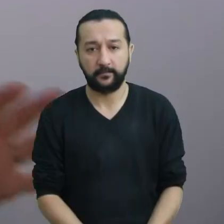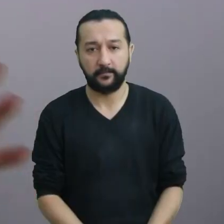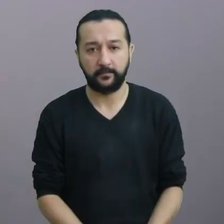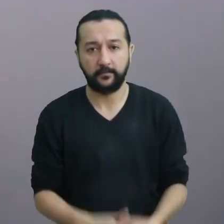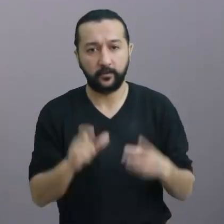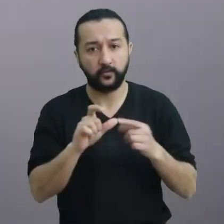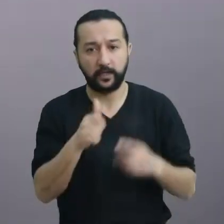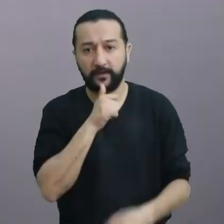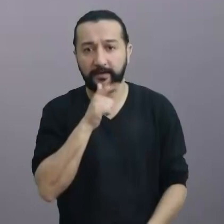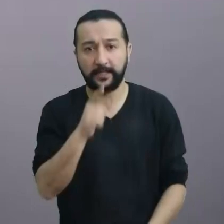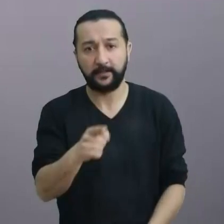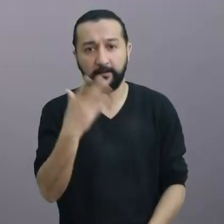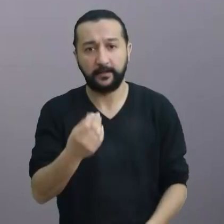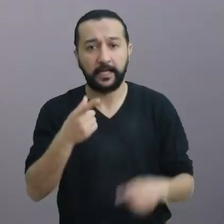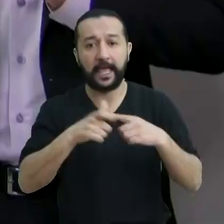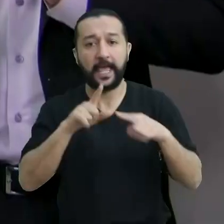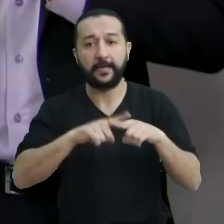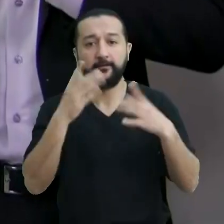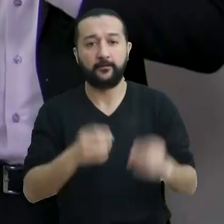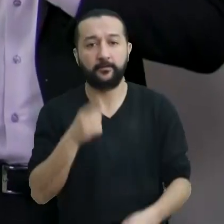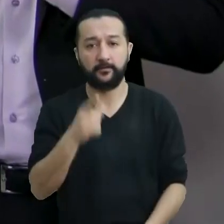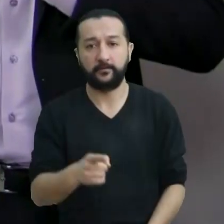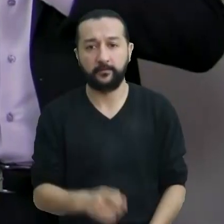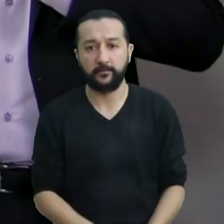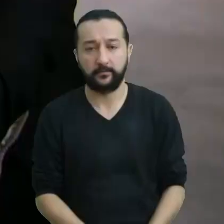Yoksa... Ay, Şükrü Efendi eks oldu.